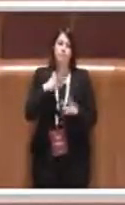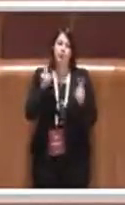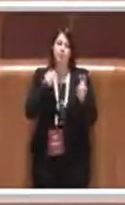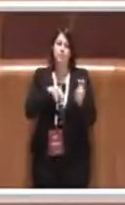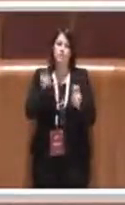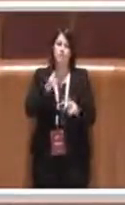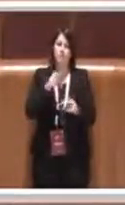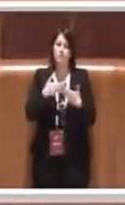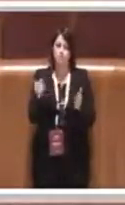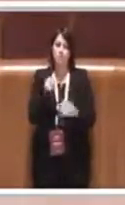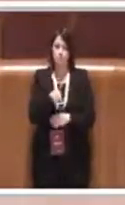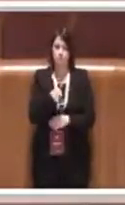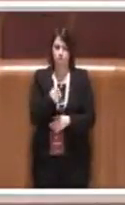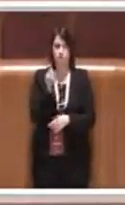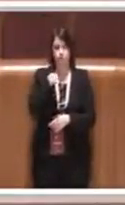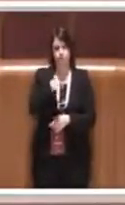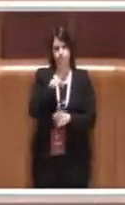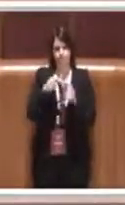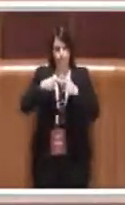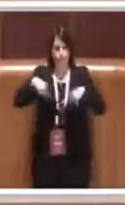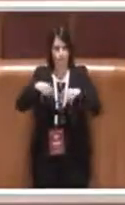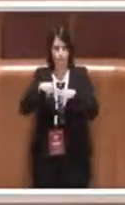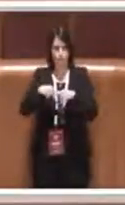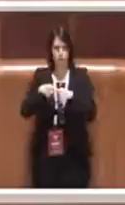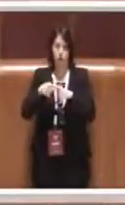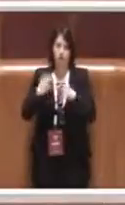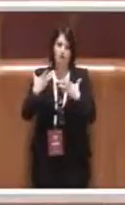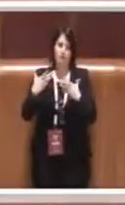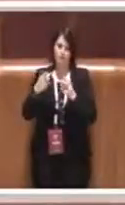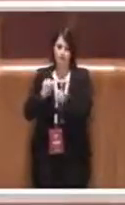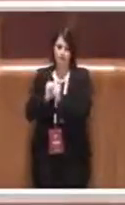commissione congiunta con ambiente.